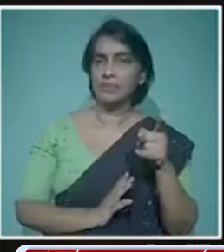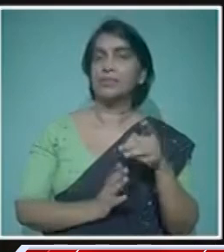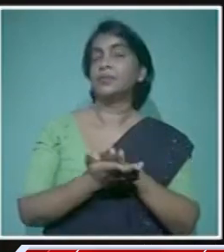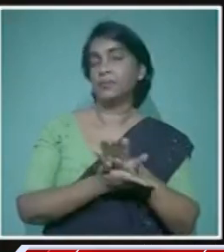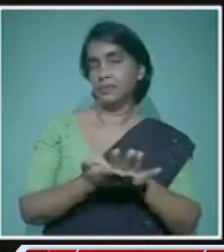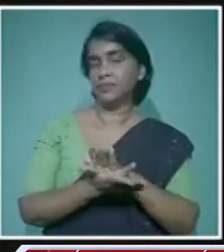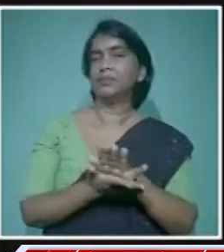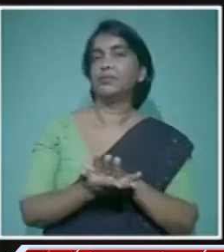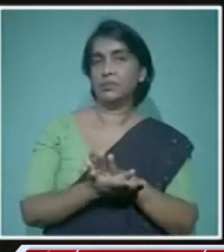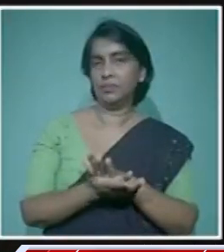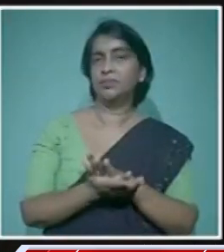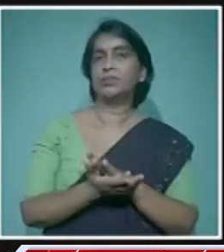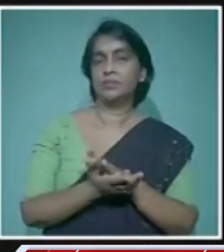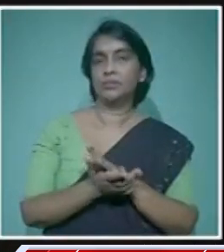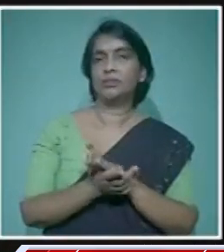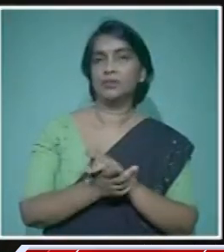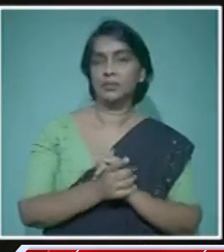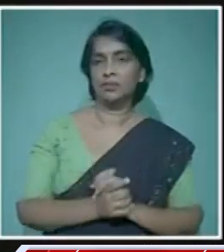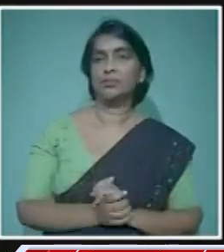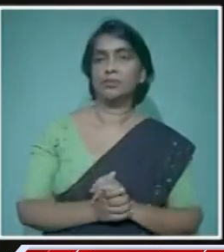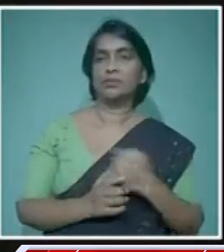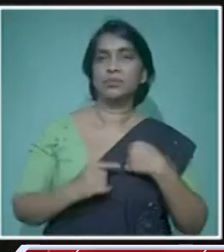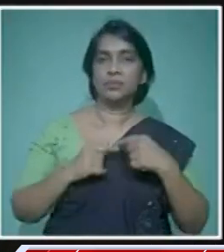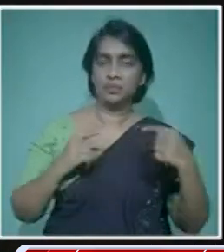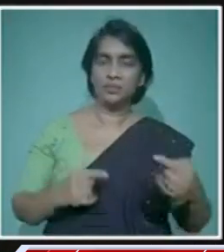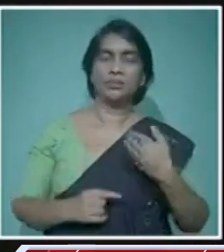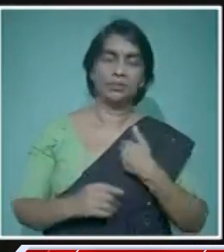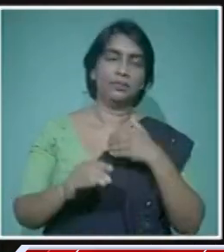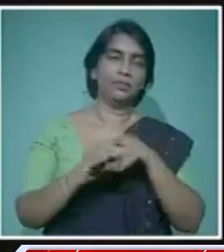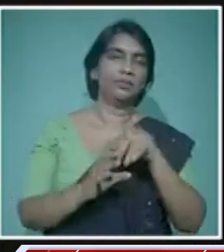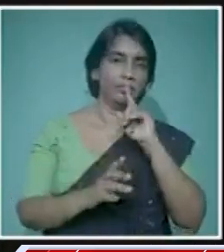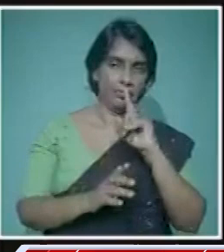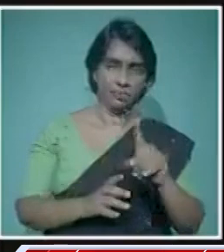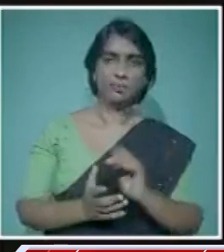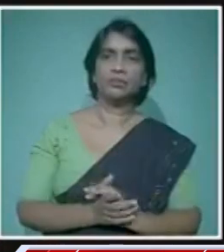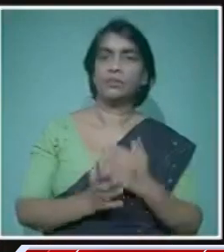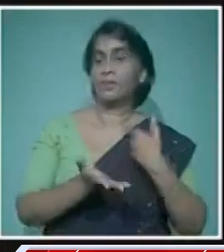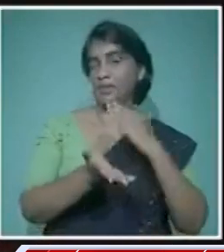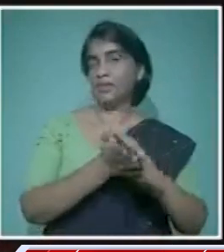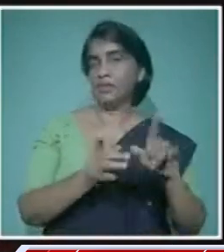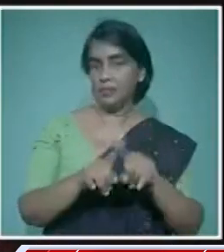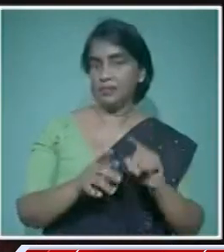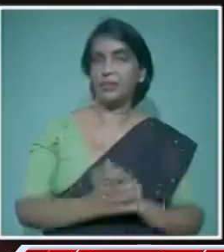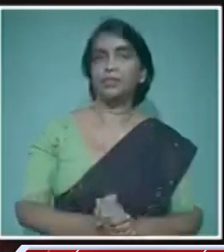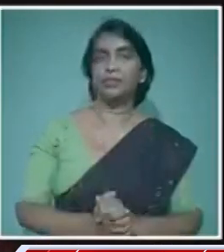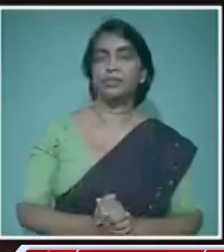නිවැරදි කරන්නට දැන් විපක්ෂ නායකවරයා හැටියට මම ඉදිරිපත් වුණයි කියන එක මේ අවස්ථාවේ කියන්න කැමතියි එතුමාට කරන උදව්වක් හැටියට